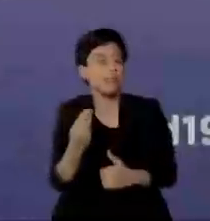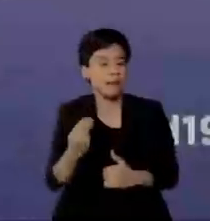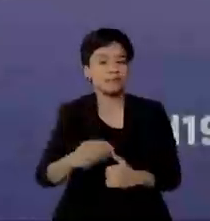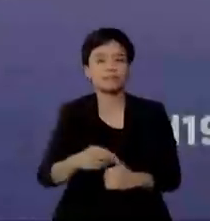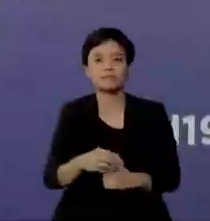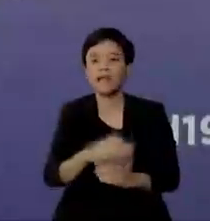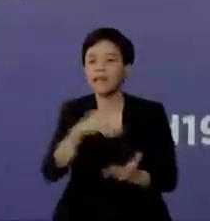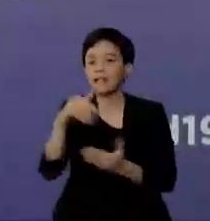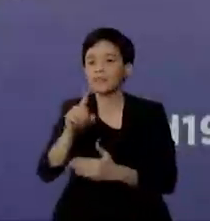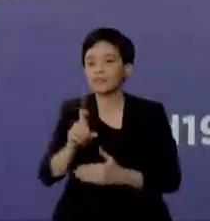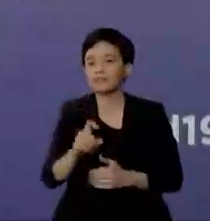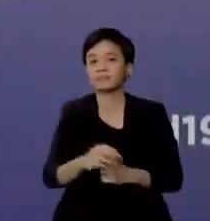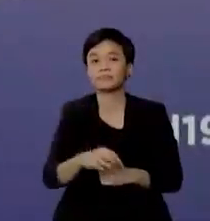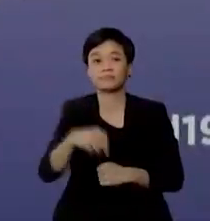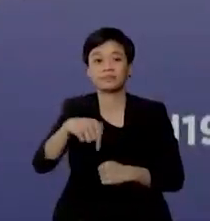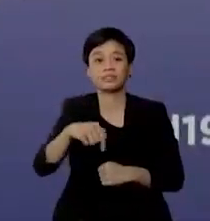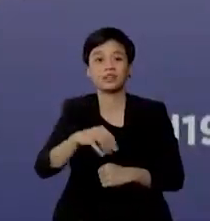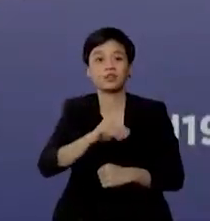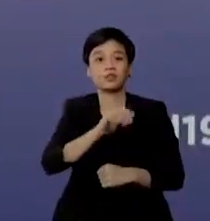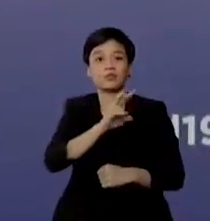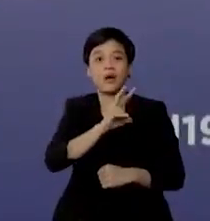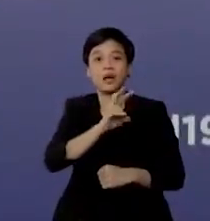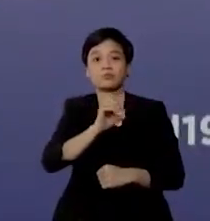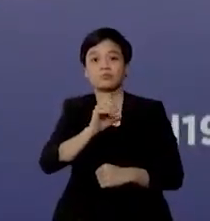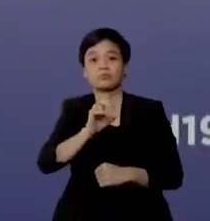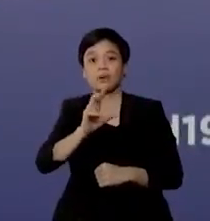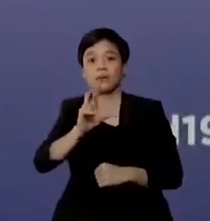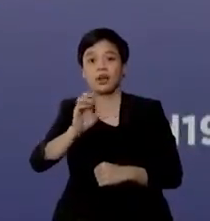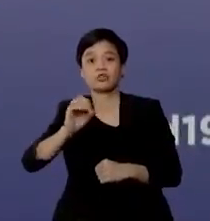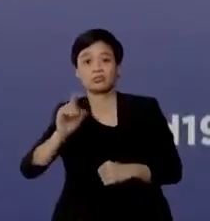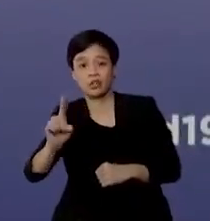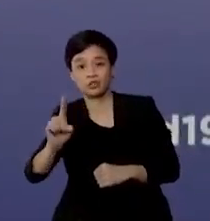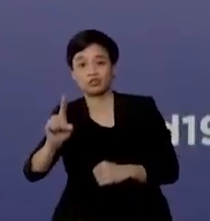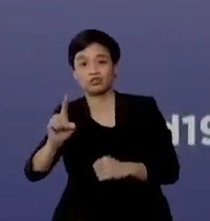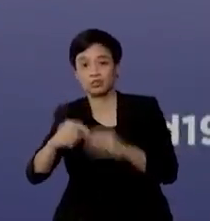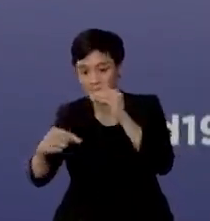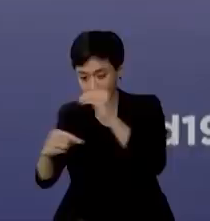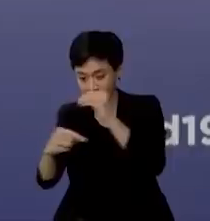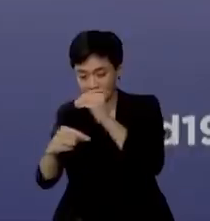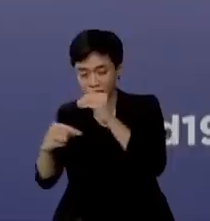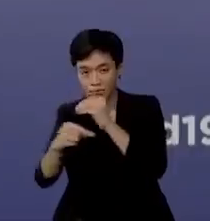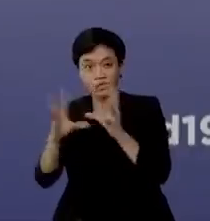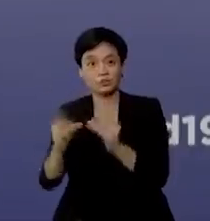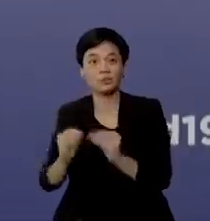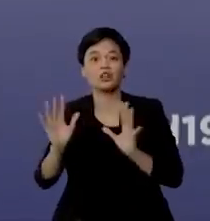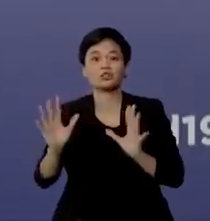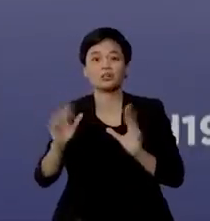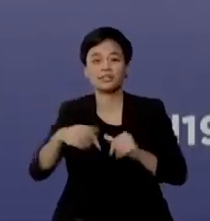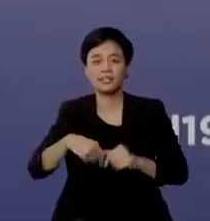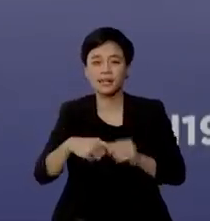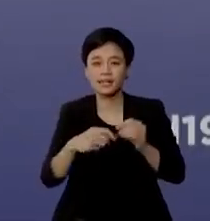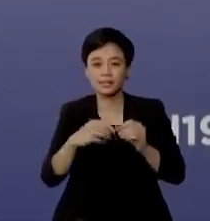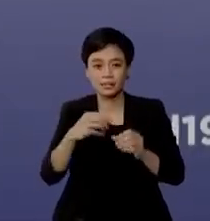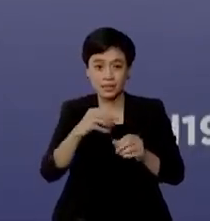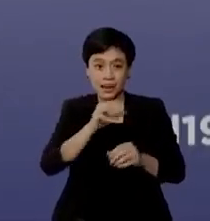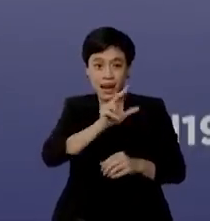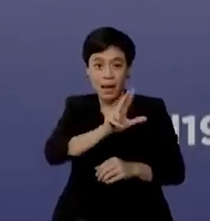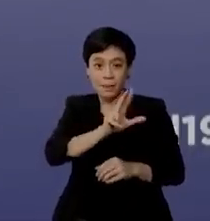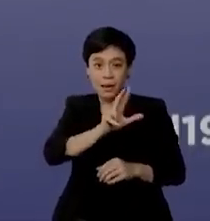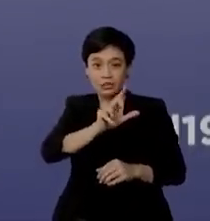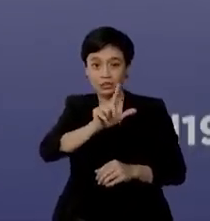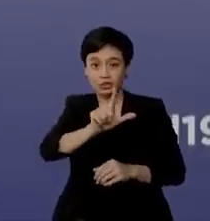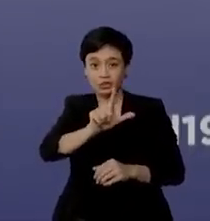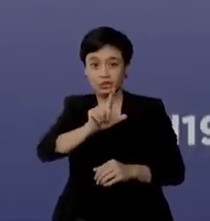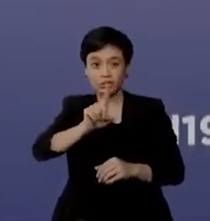Hai 2281 spesimen sehingga total spesimen yang kita periksa sekarang adalah